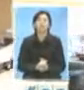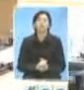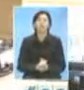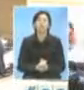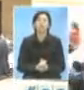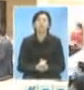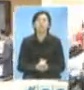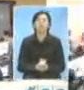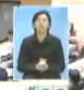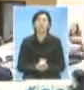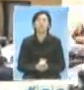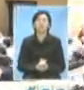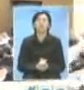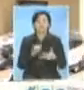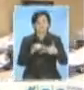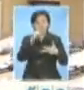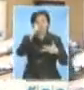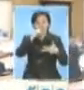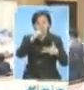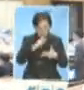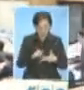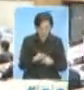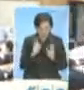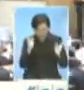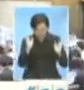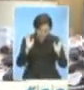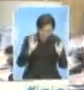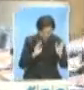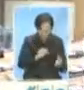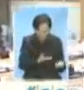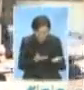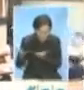การลงทุนในส่วนที่จะเชิญให้นักลงทุนไทยที่มีศักยภาพไปลงทุนในต่างประเทศ